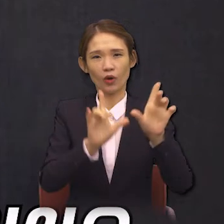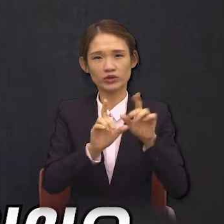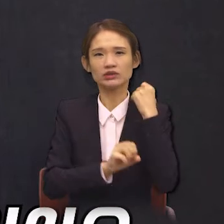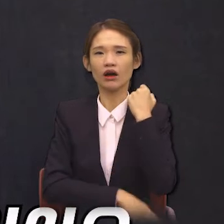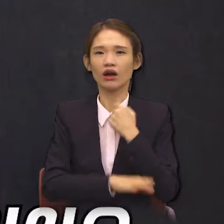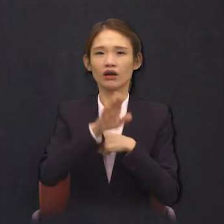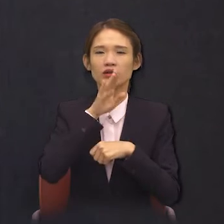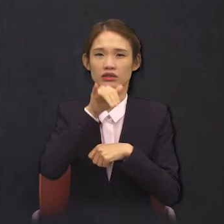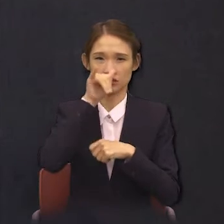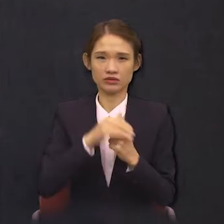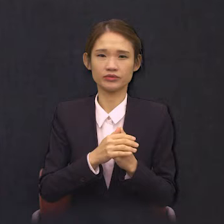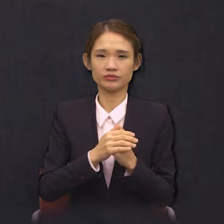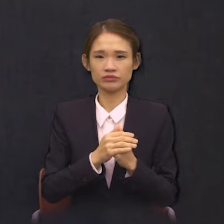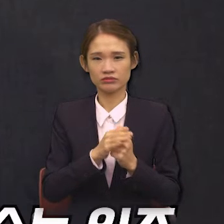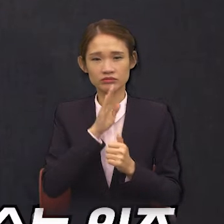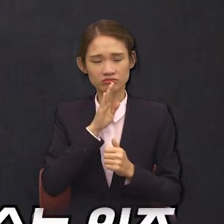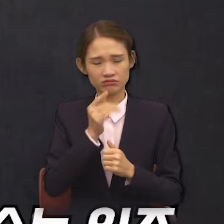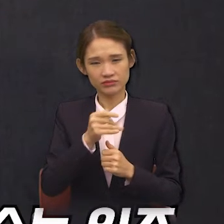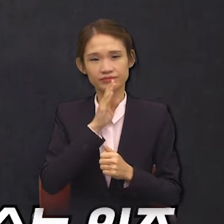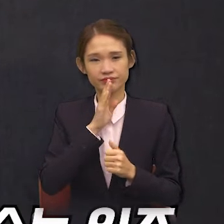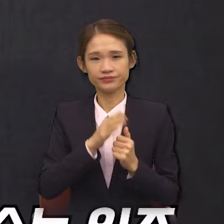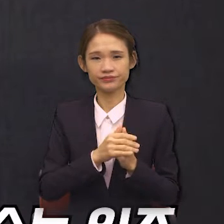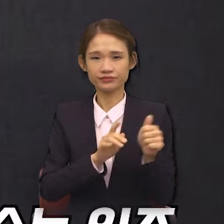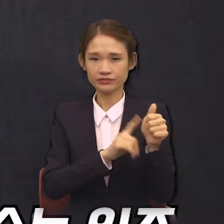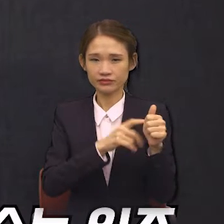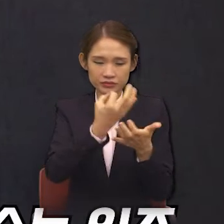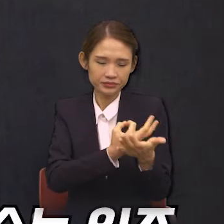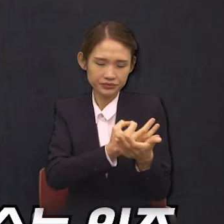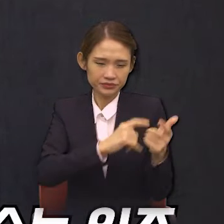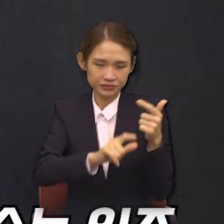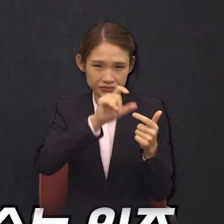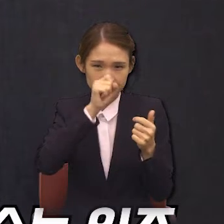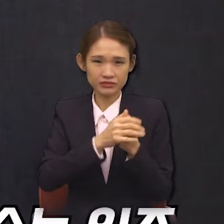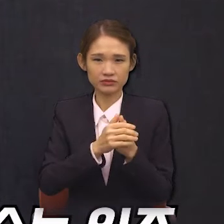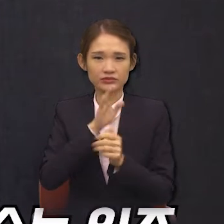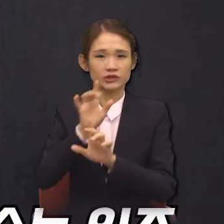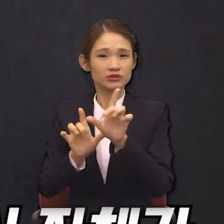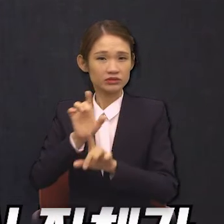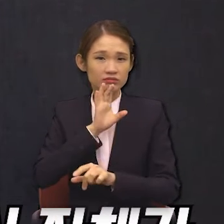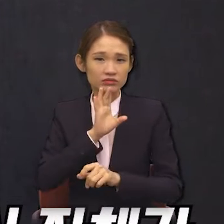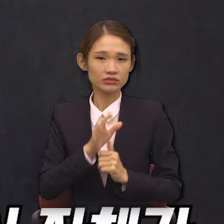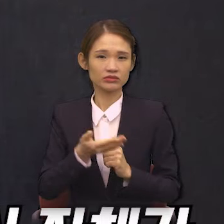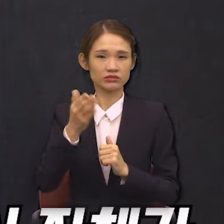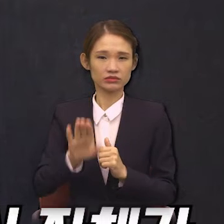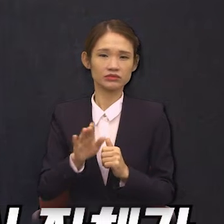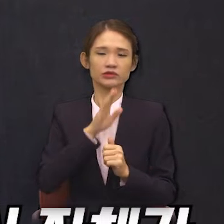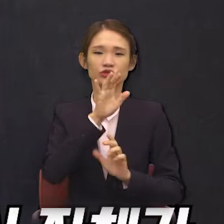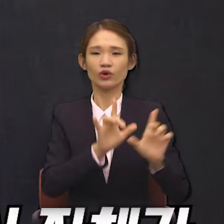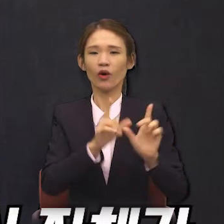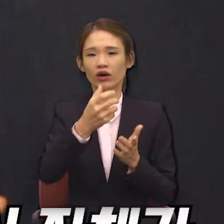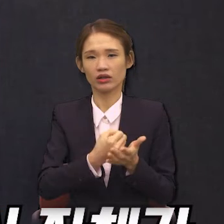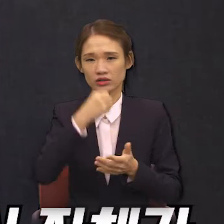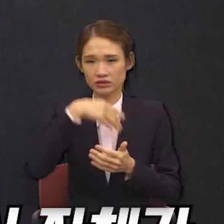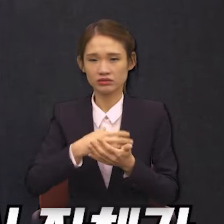경우들이 있어요. 그러니까 사실은 사실인 거예요. 남자들이 벌이가 더 좋다거나 현실일 수는 있죠. 그래서 이 현실을 가지고